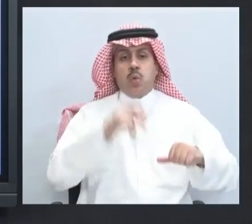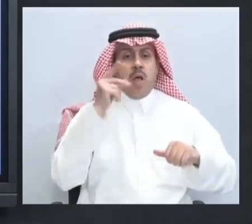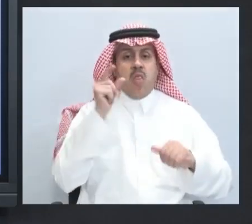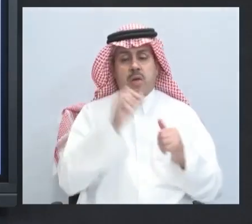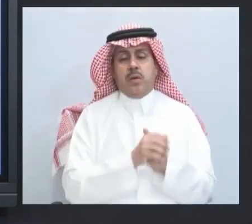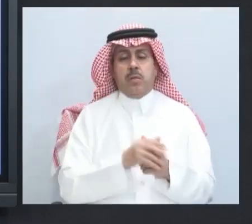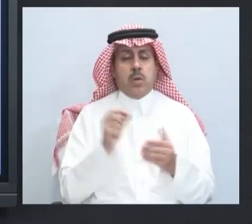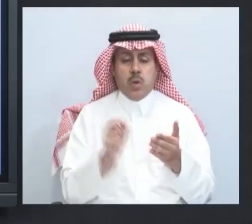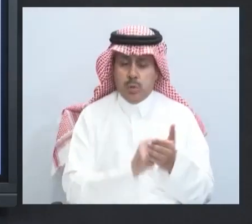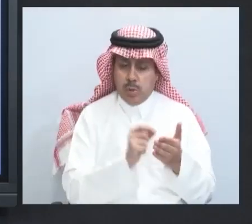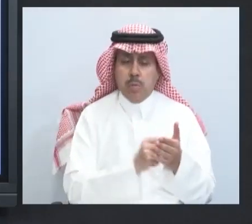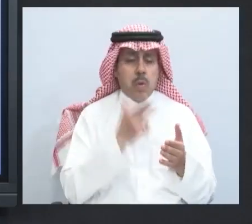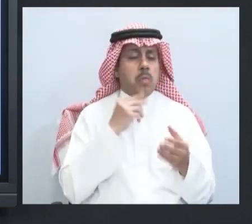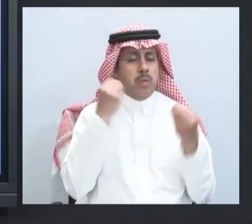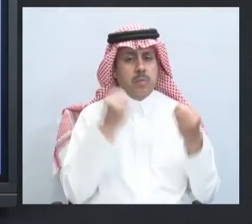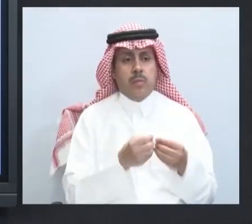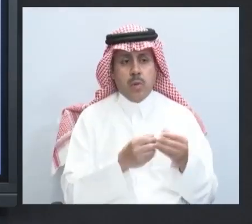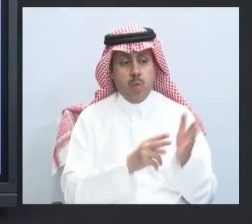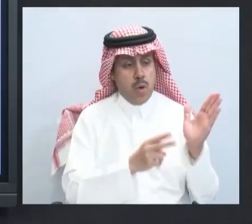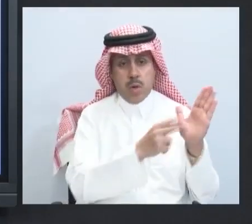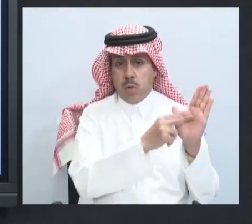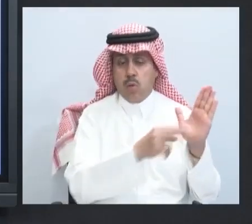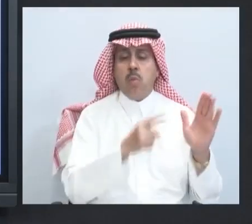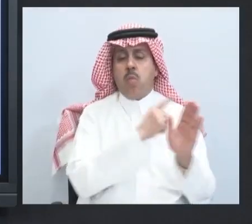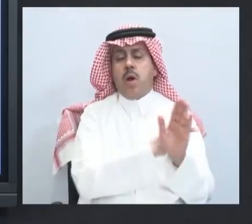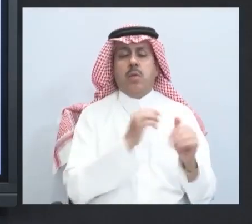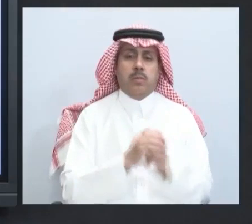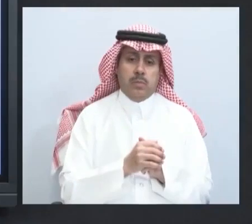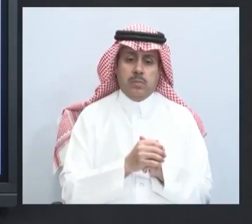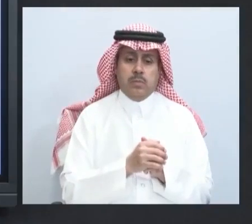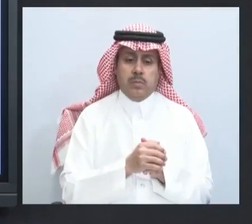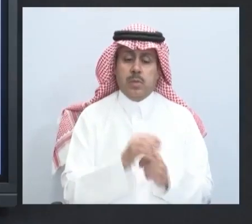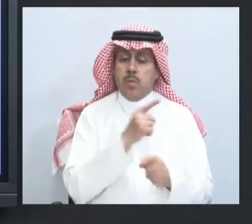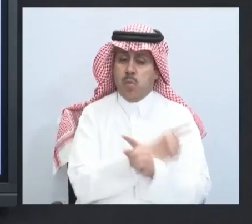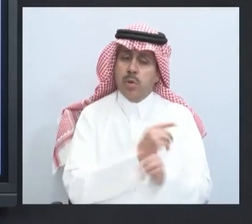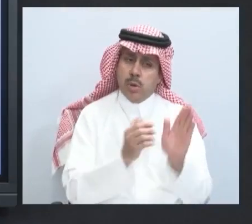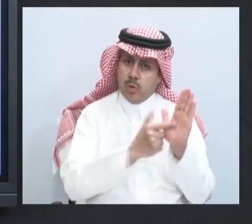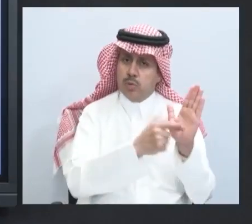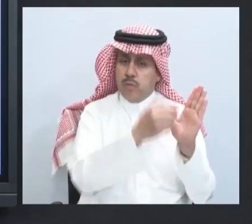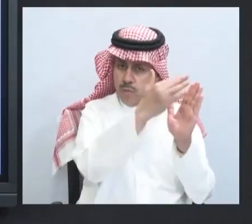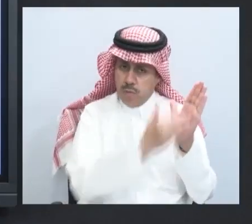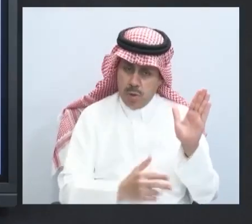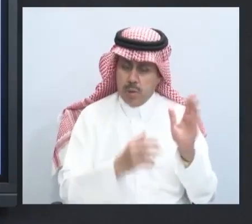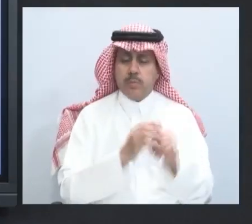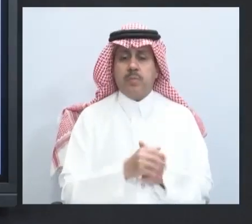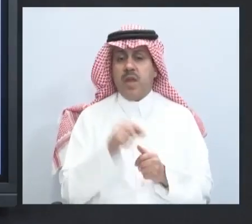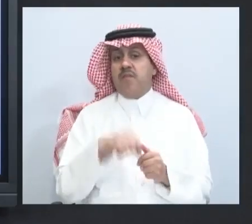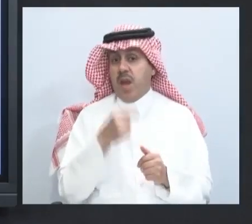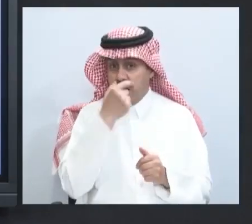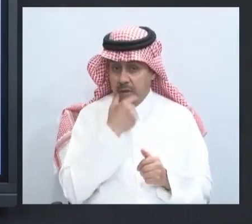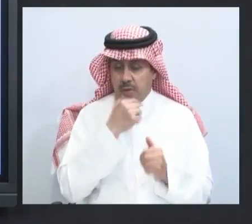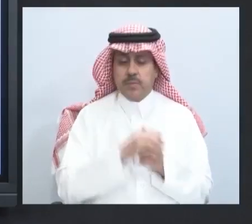مقال جميل جدا واعرضه على معلمك وكذلك اختي الطالب على معلمتك ذلك المقال في هذا الحديث